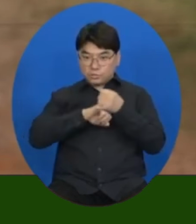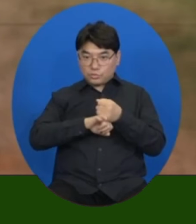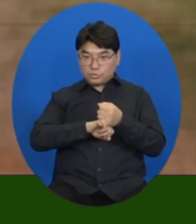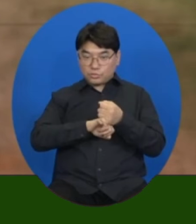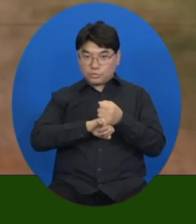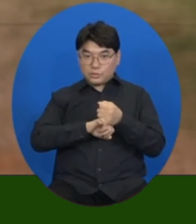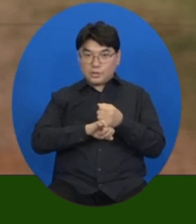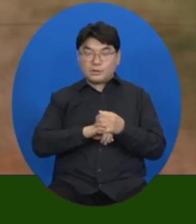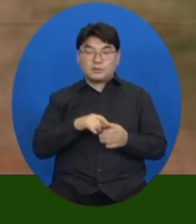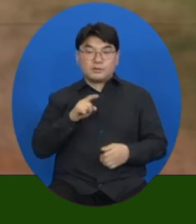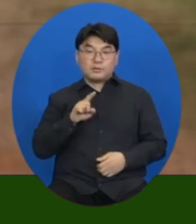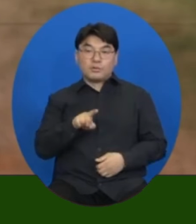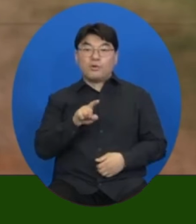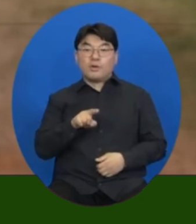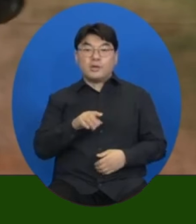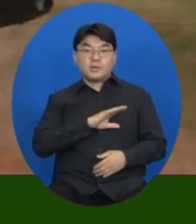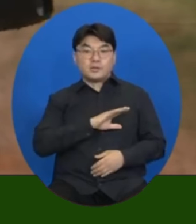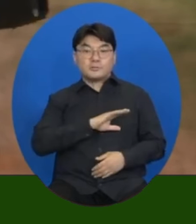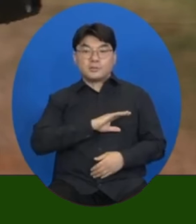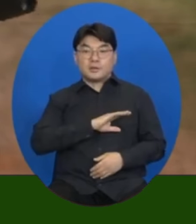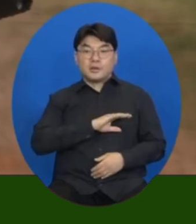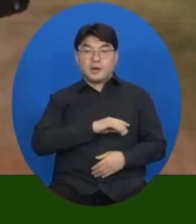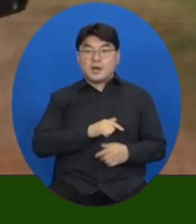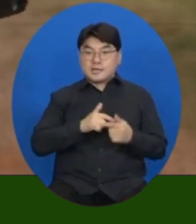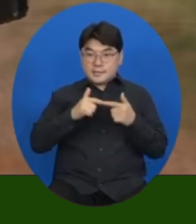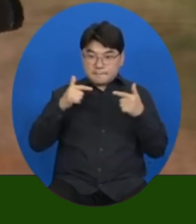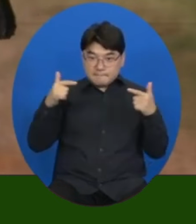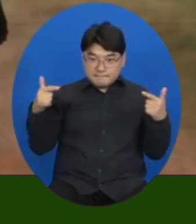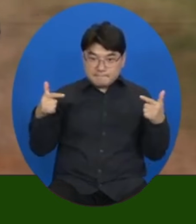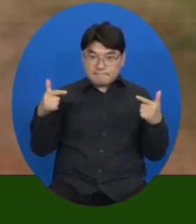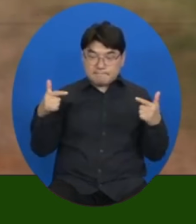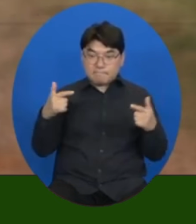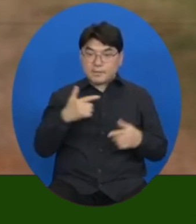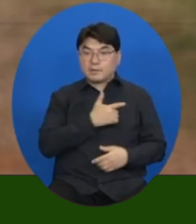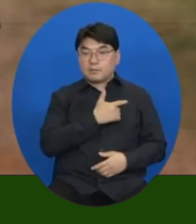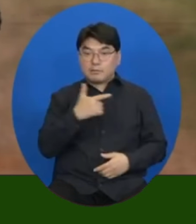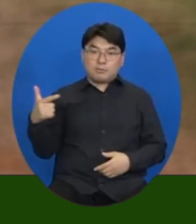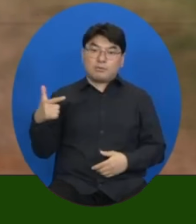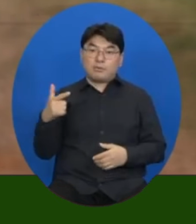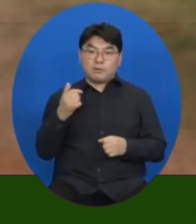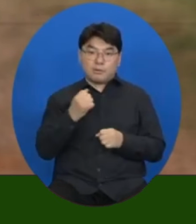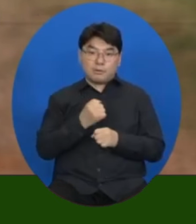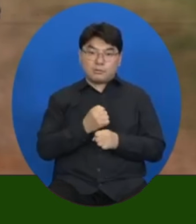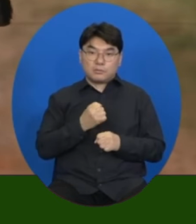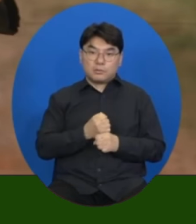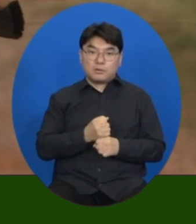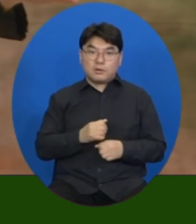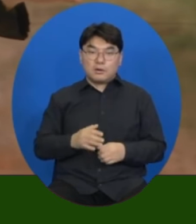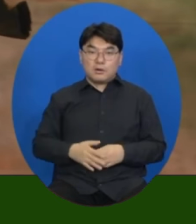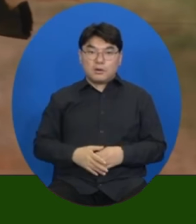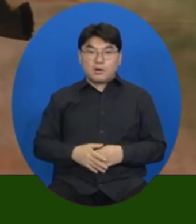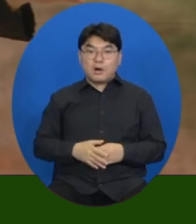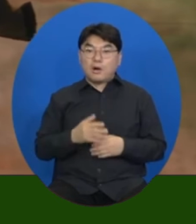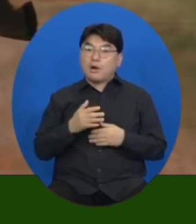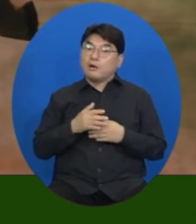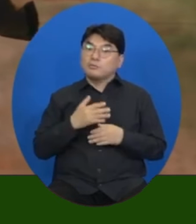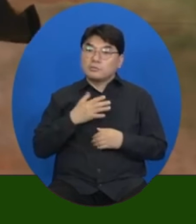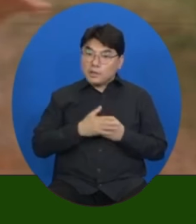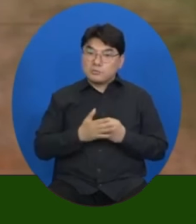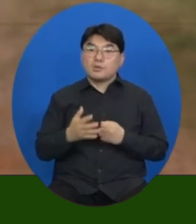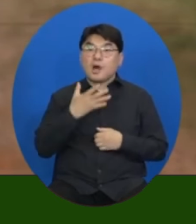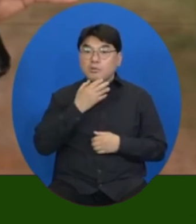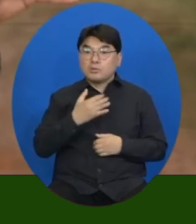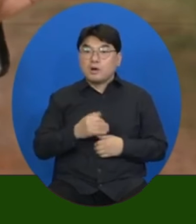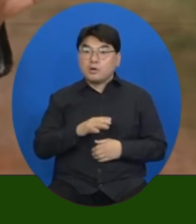하셨냐면 내가 너의 이름을 창대하게 할 거야이 얘기를 하세요 그래서 우리가 지금 아브라함 이름을 알고 있는 거예요